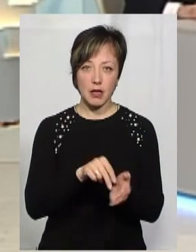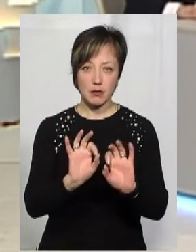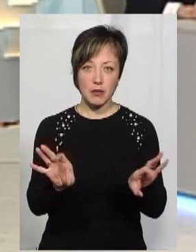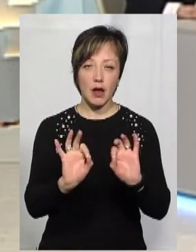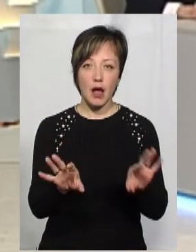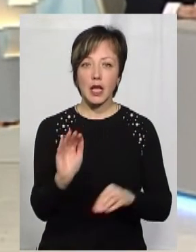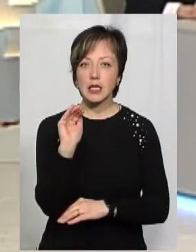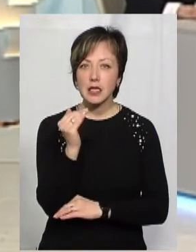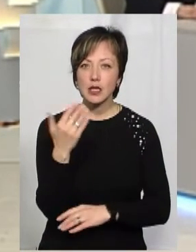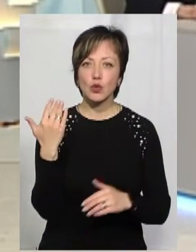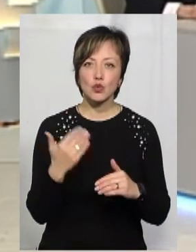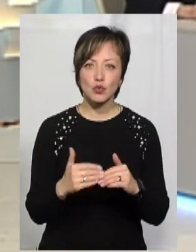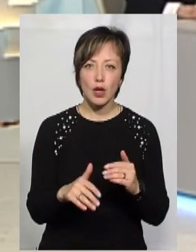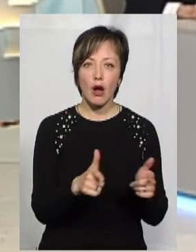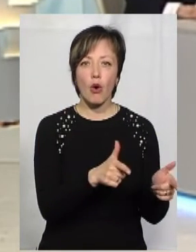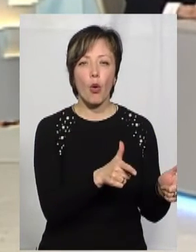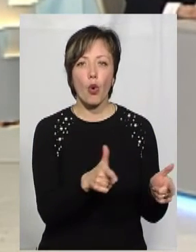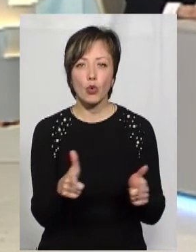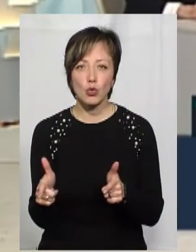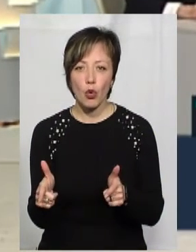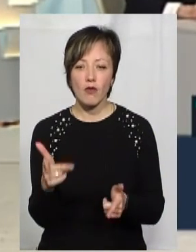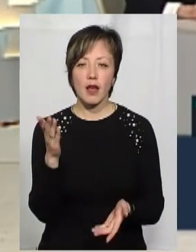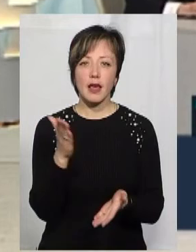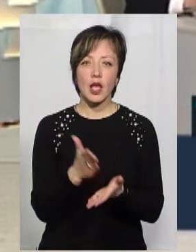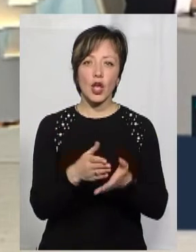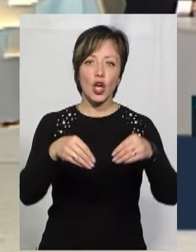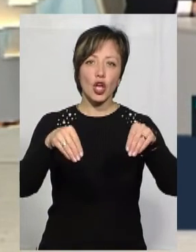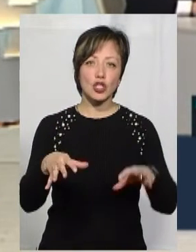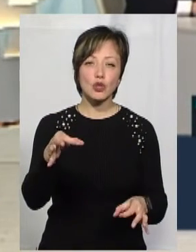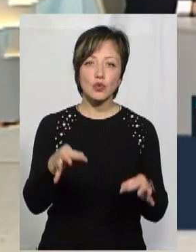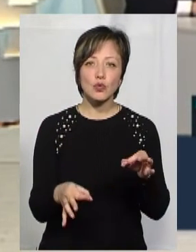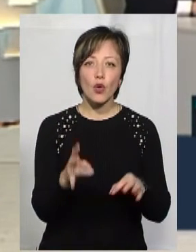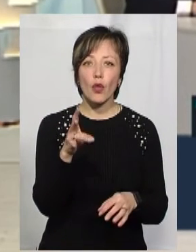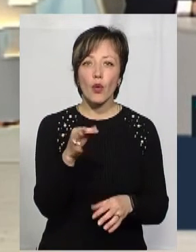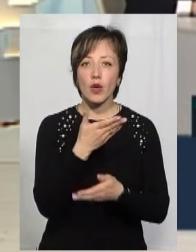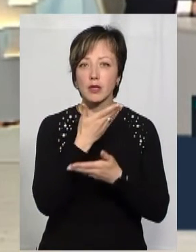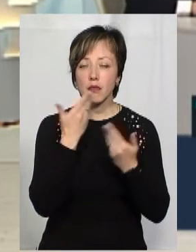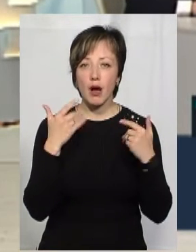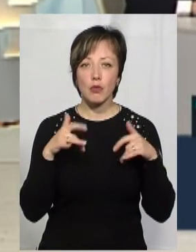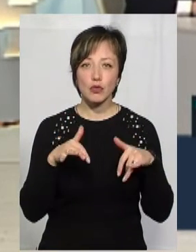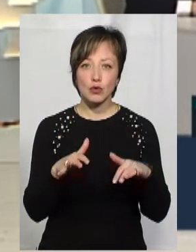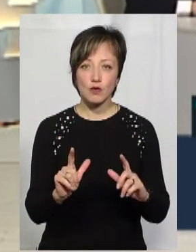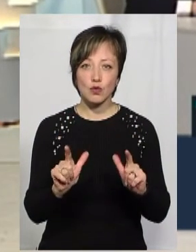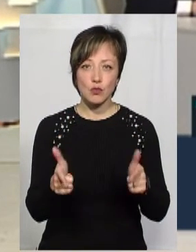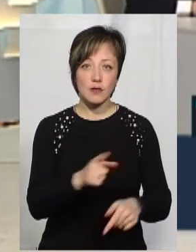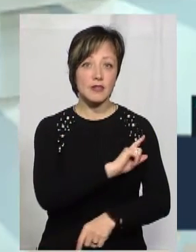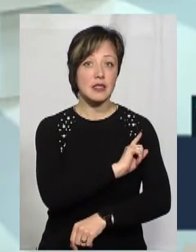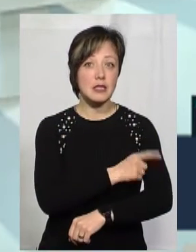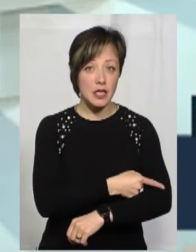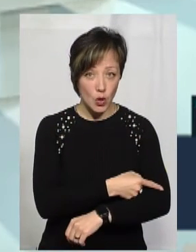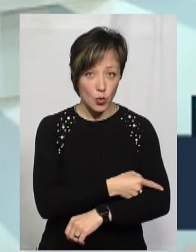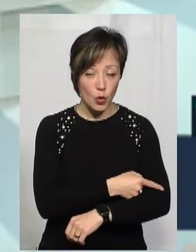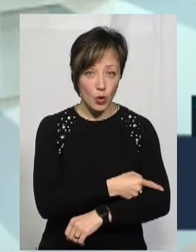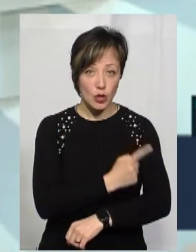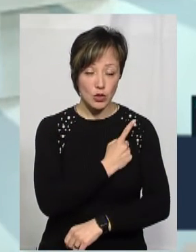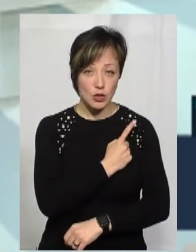рішення суду, дитина вже готова, вже є рішення суду, але ще нема тієї процедури, що воно вступило